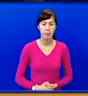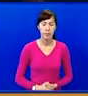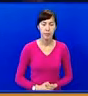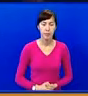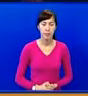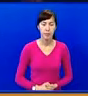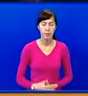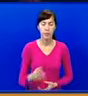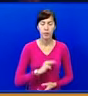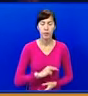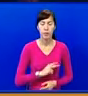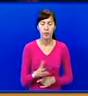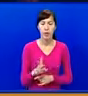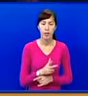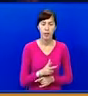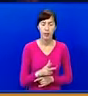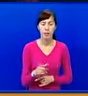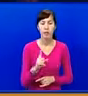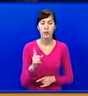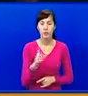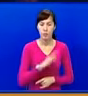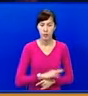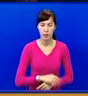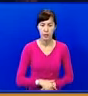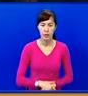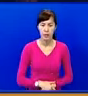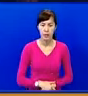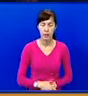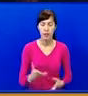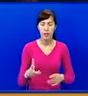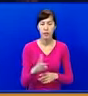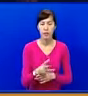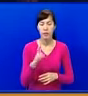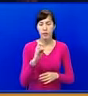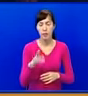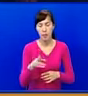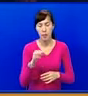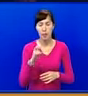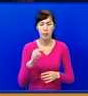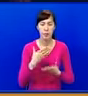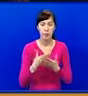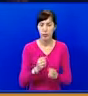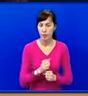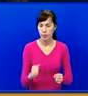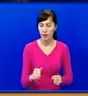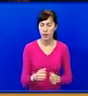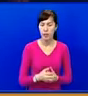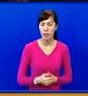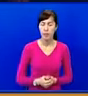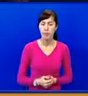ма? Видео камераның жұмысы пайдалы ма? Видео камера нан сұрамайды, бензин сұрамайды, материал тегінсіз затрат